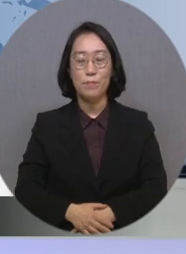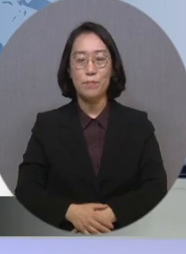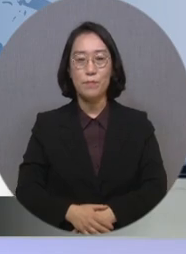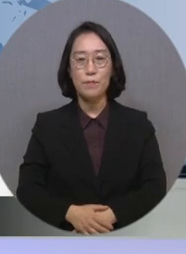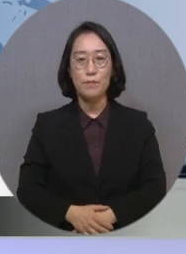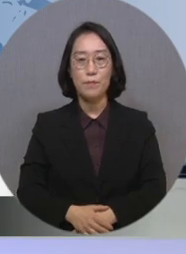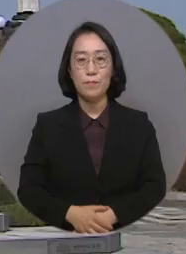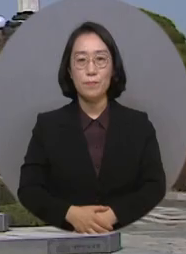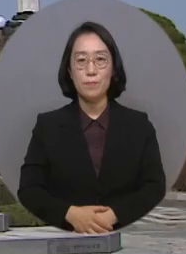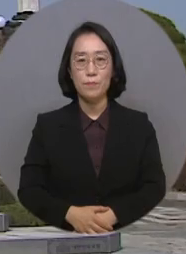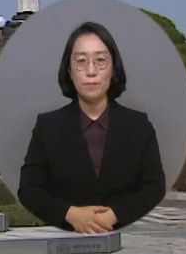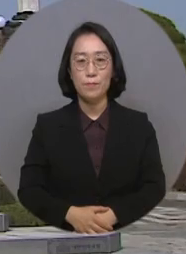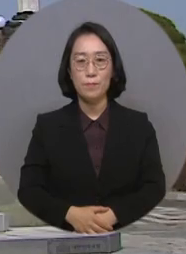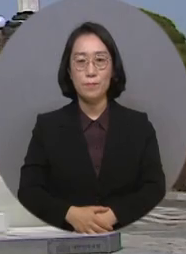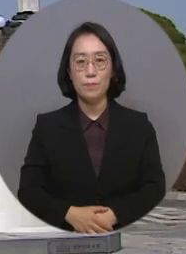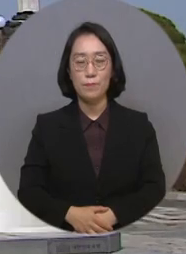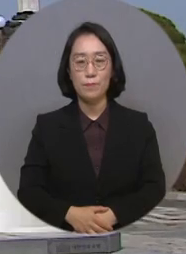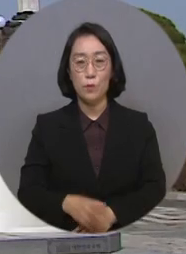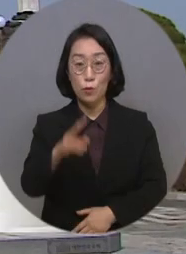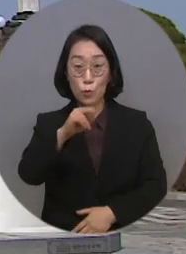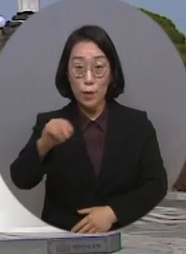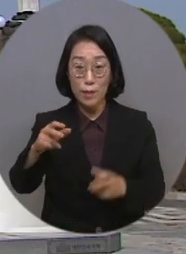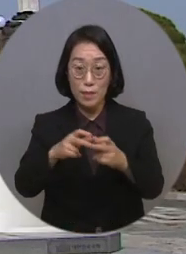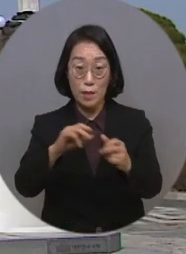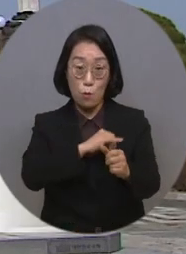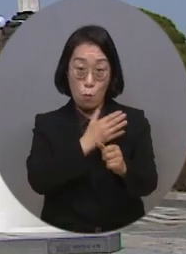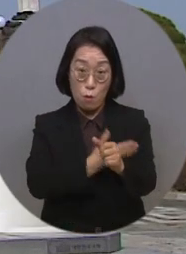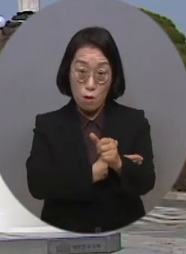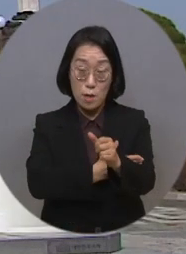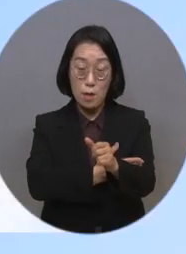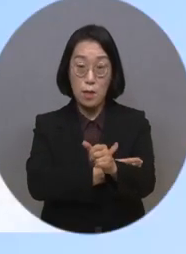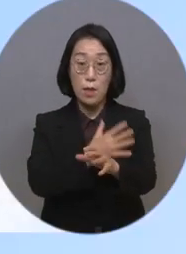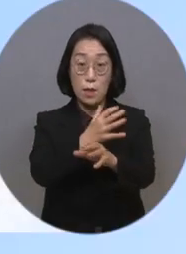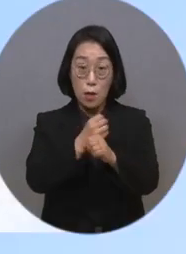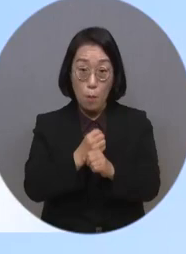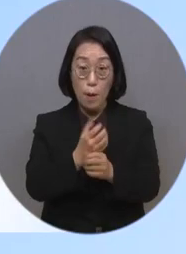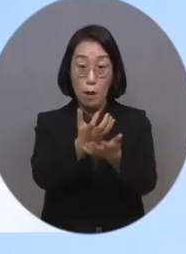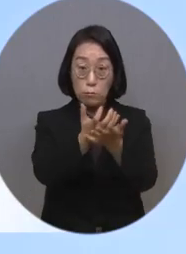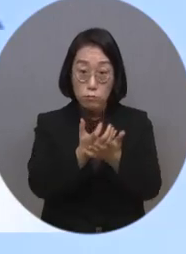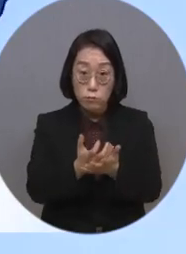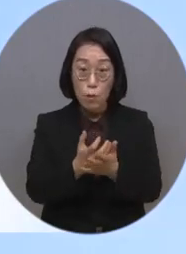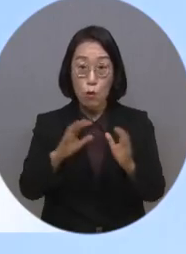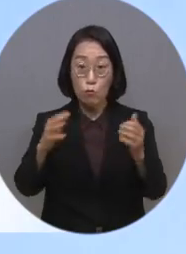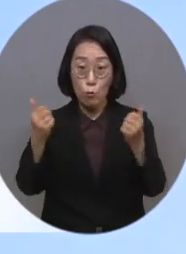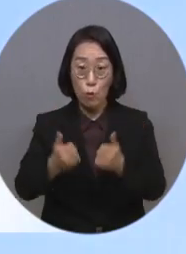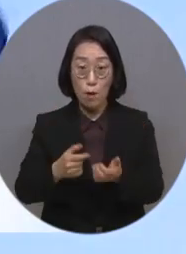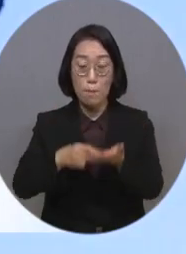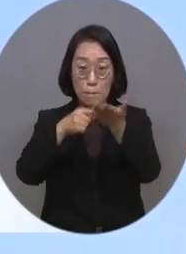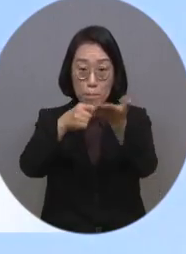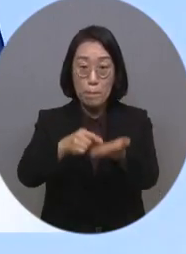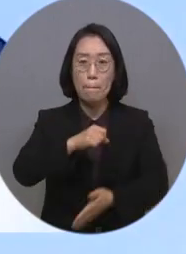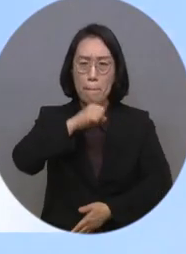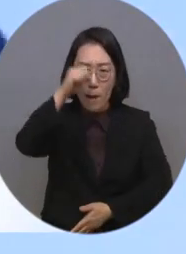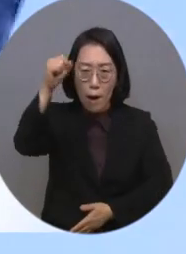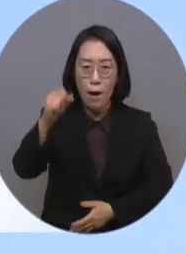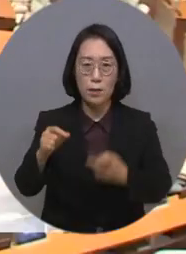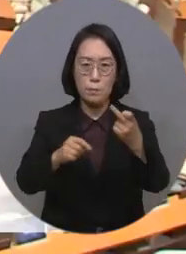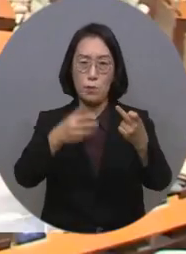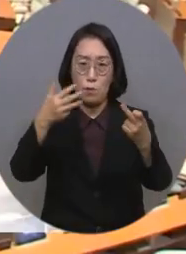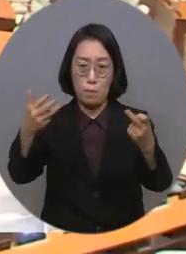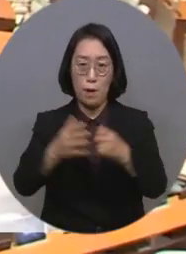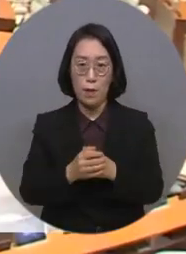보도합니다. UN 장애인 권리협약 선택 의정서가 드디어 국회를 넘었습니다. 지난 8일